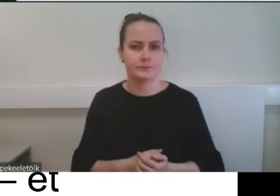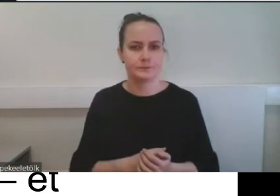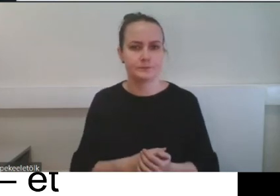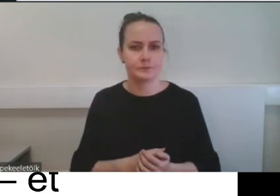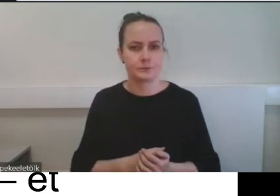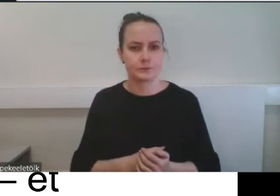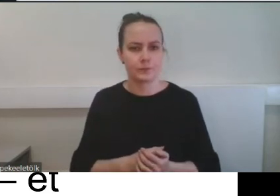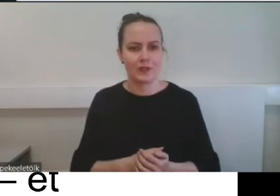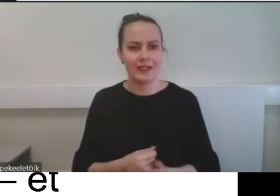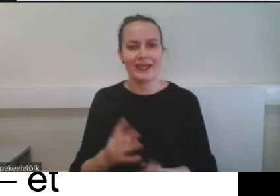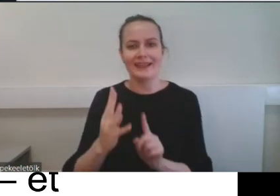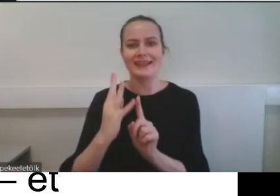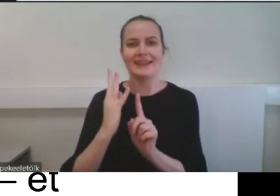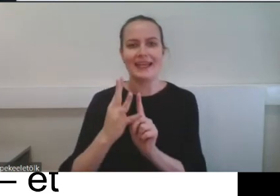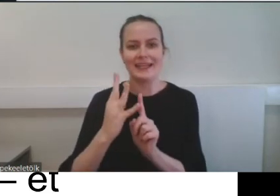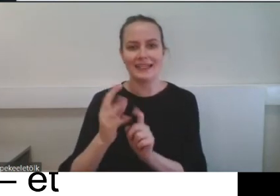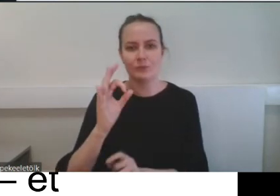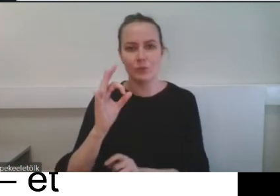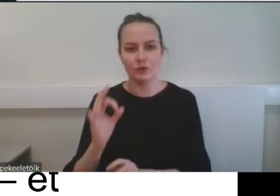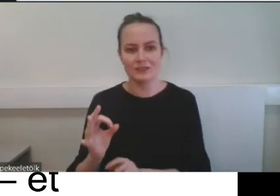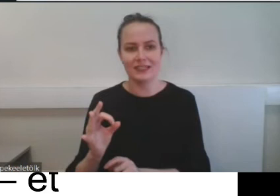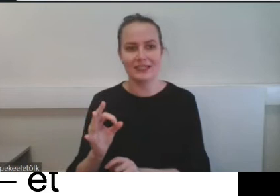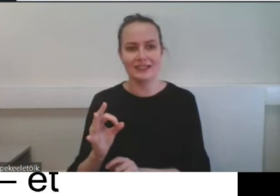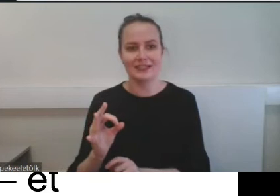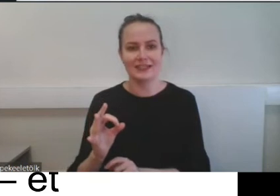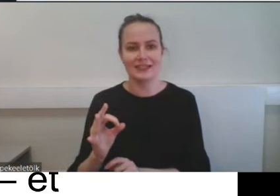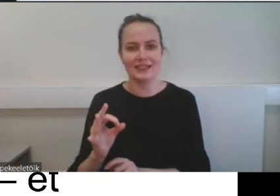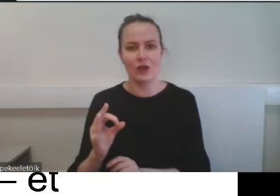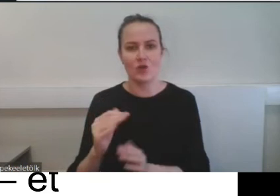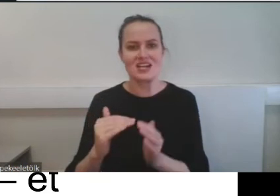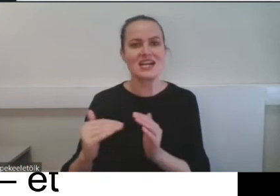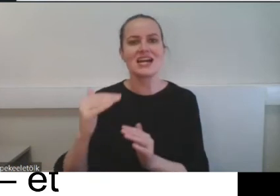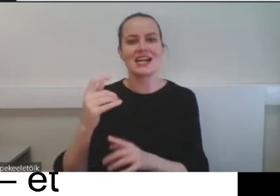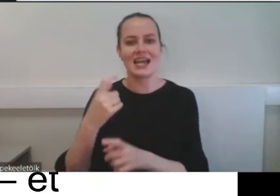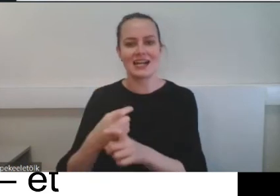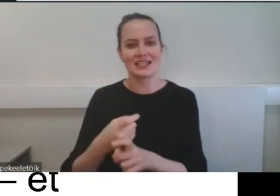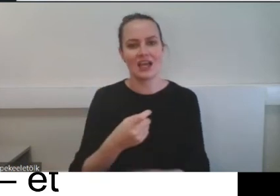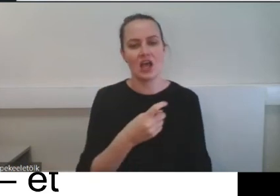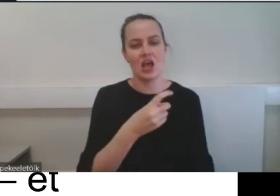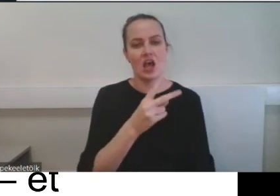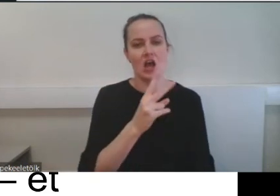on üle 100 lehekülje paks, koos lisadega on 150, mulle tundub.